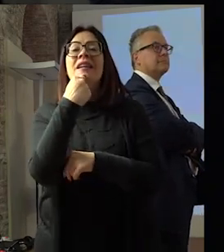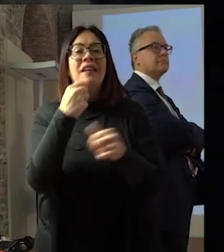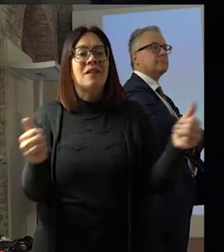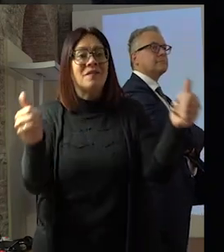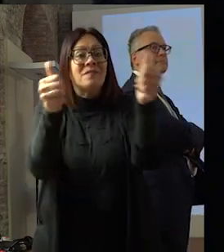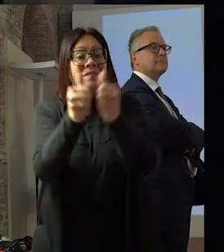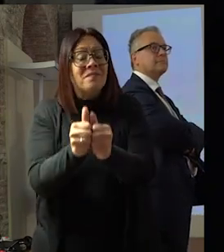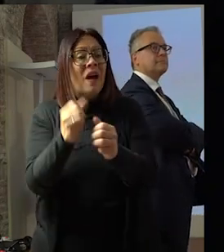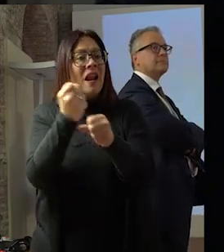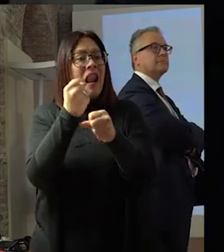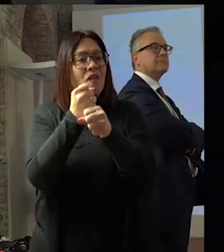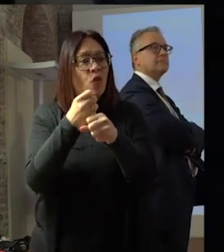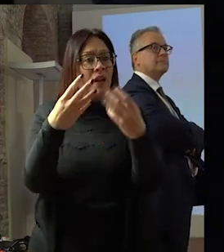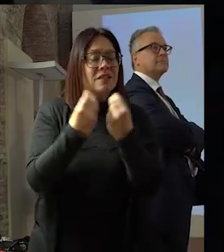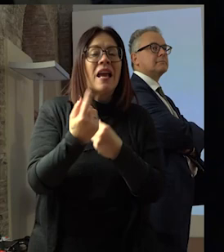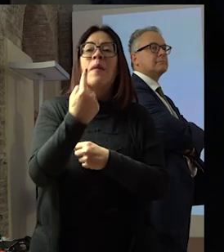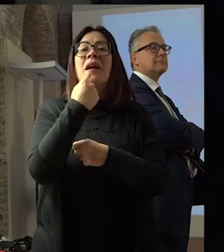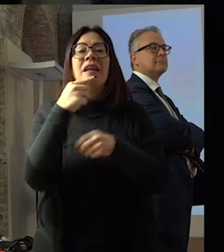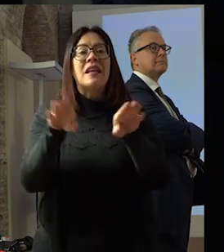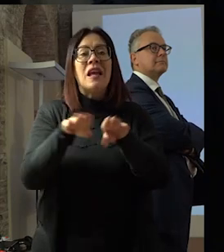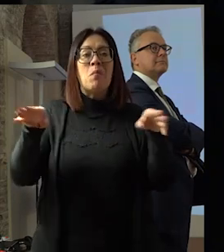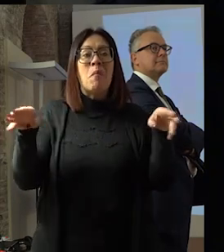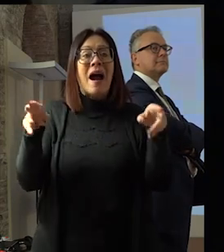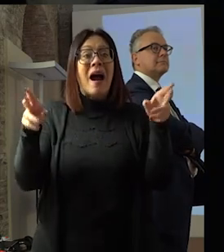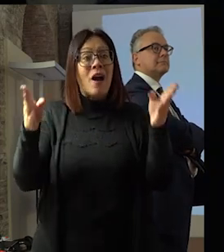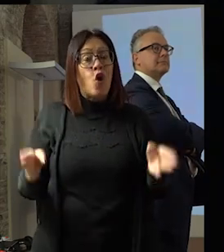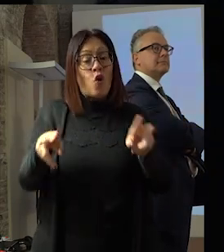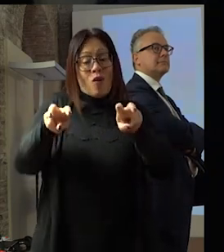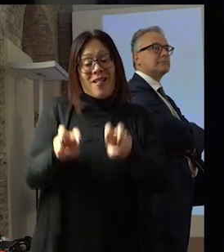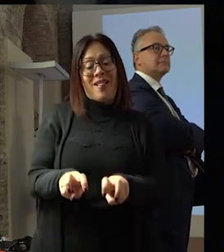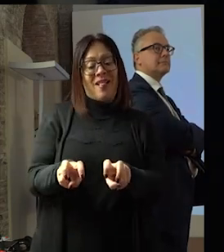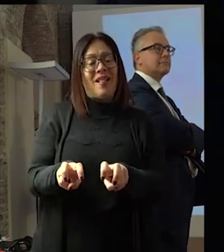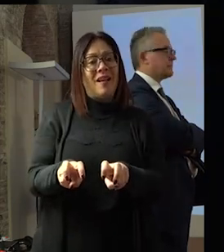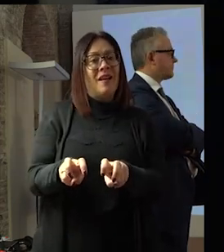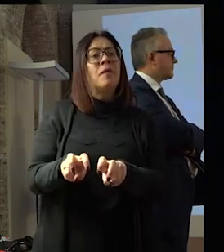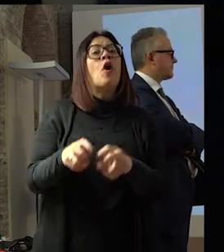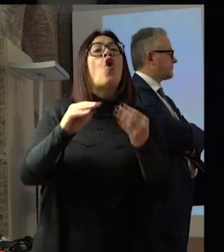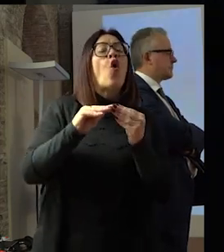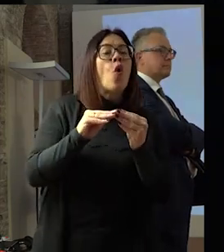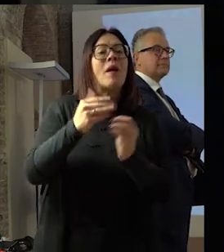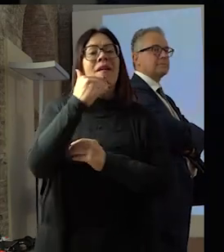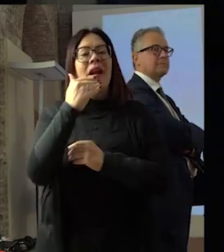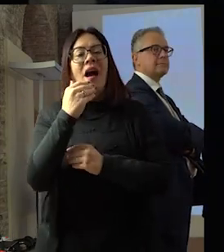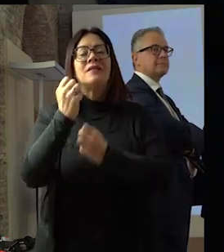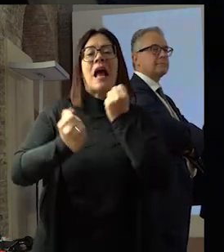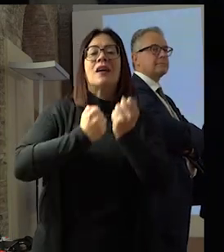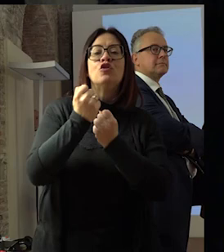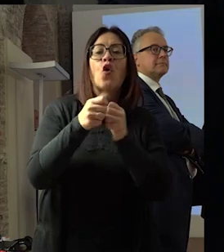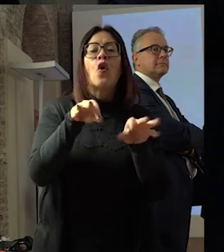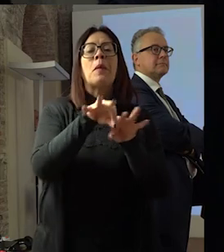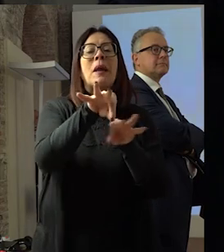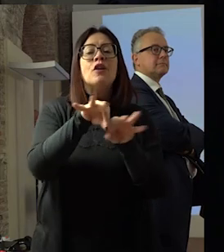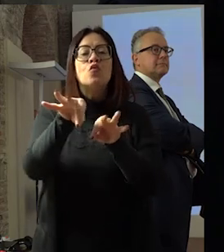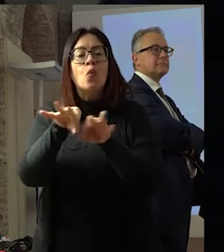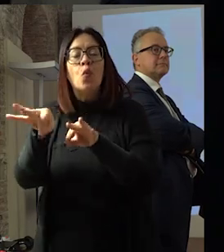voi, che dividono il banco con voi. E lo si fa attraverso tutta una serie di azioni, misure, che